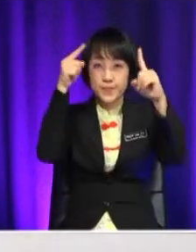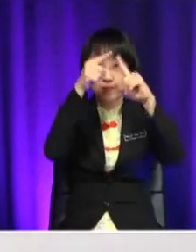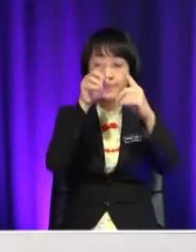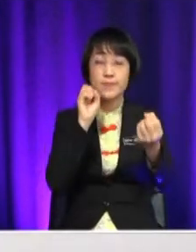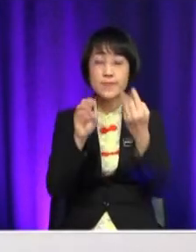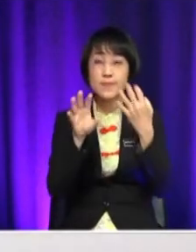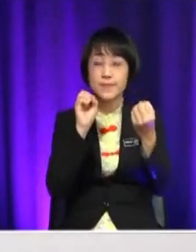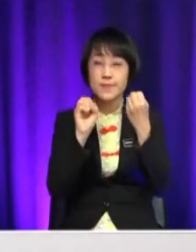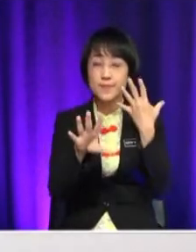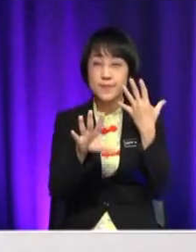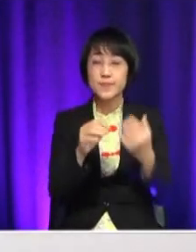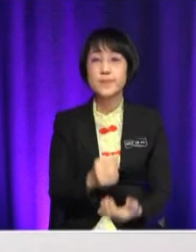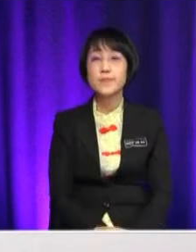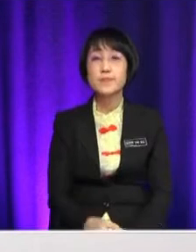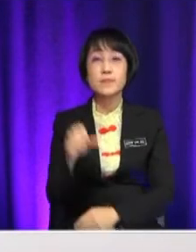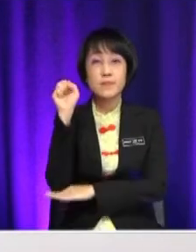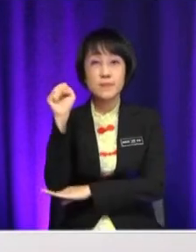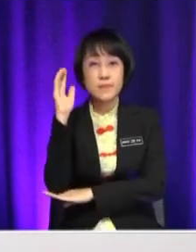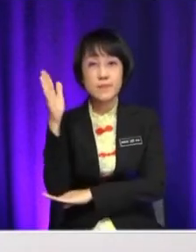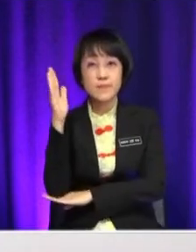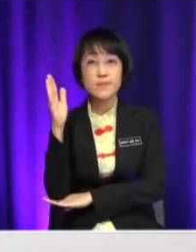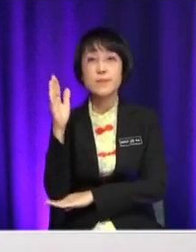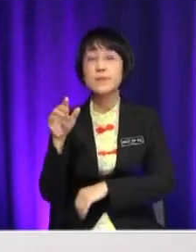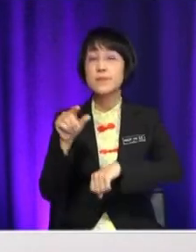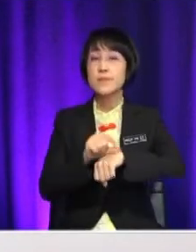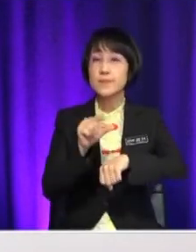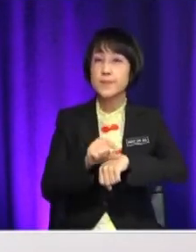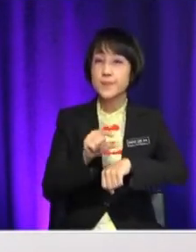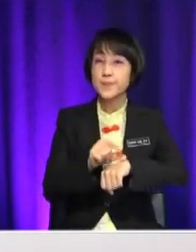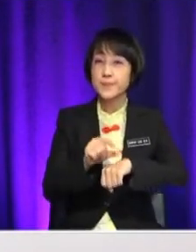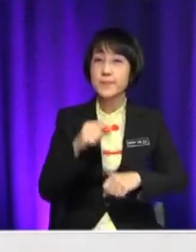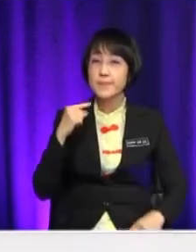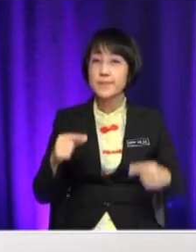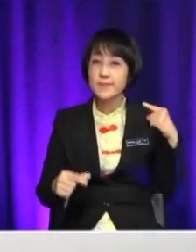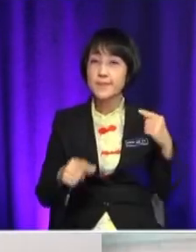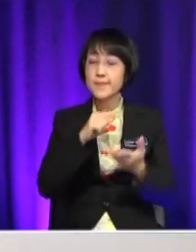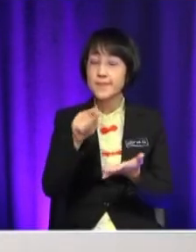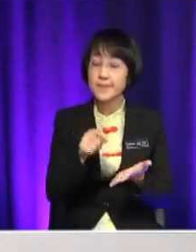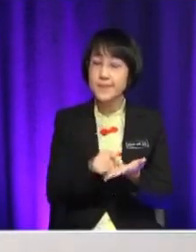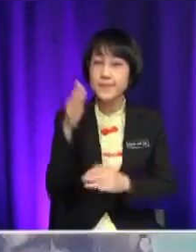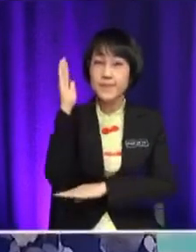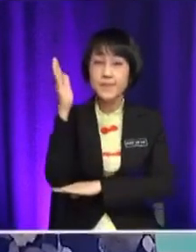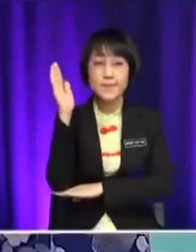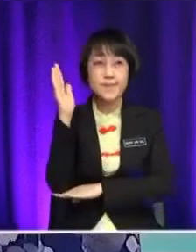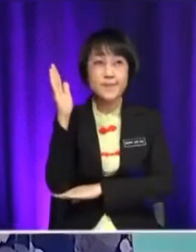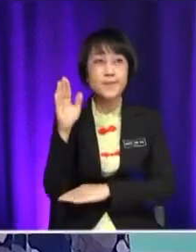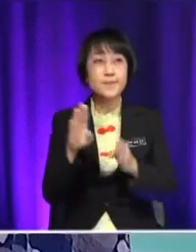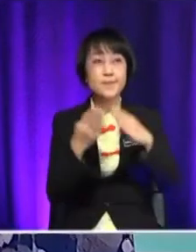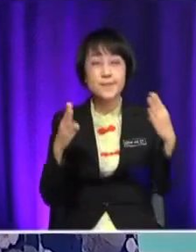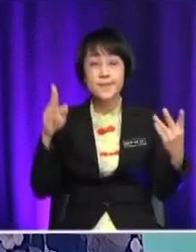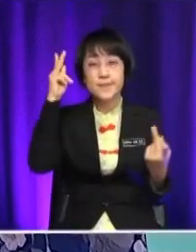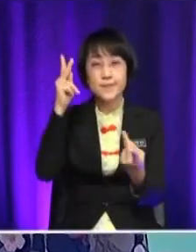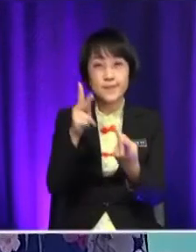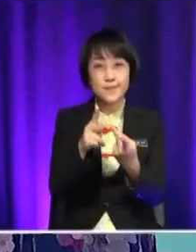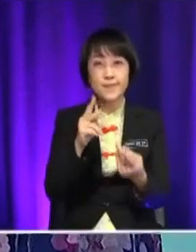tepat, manakala ceramah menggunakan bahasa yang sesuai. Ya. Saya suka jawapan Azlina. Kenapa? Bila